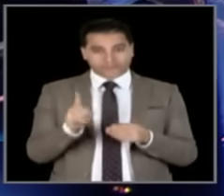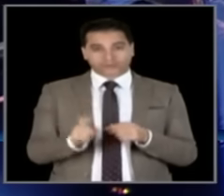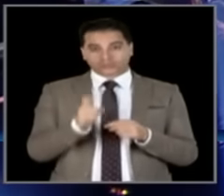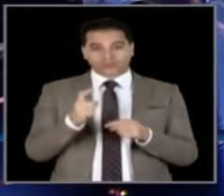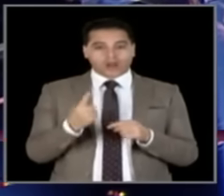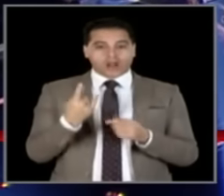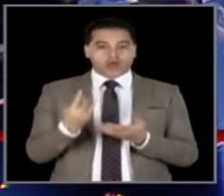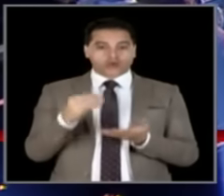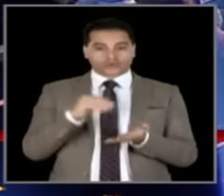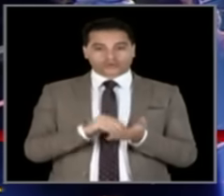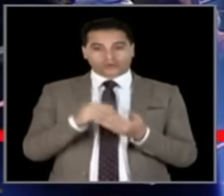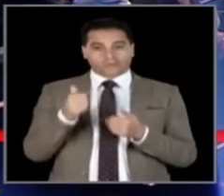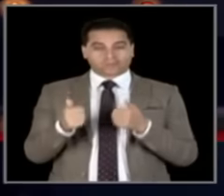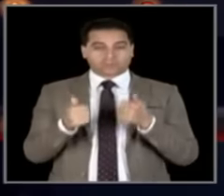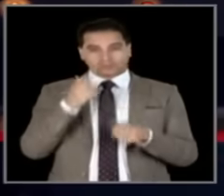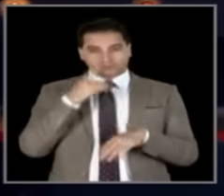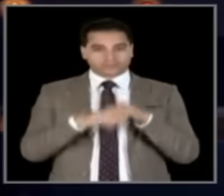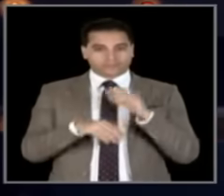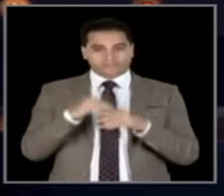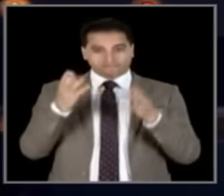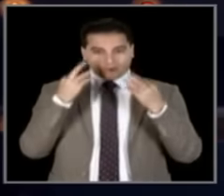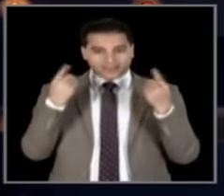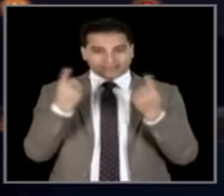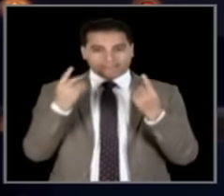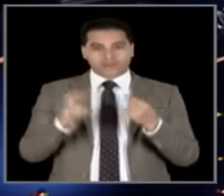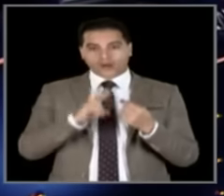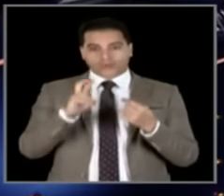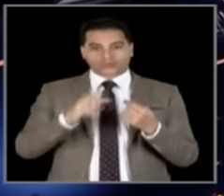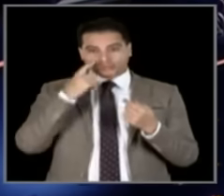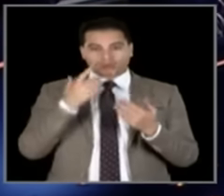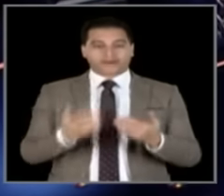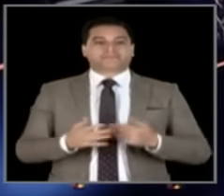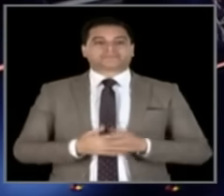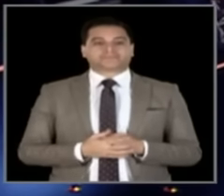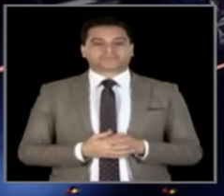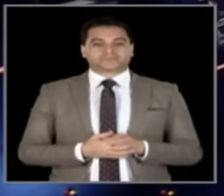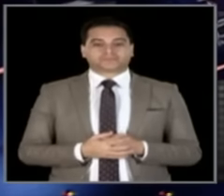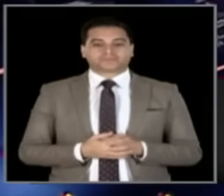وسؤال بعشر نقاط. معلومات عامة، والسؤال هو: